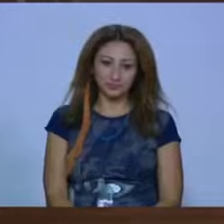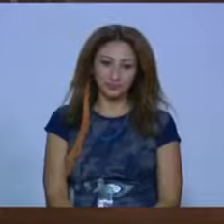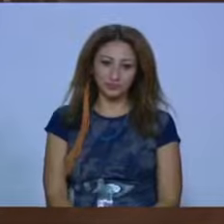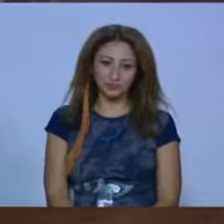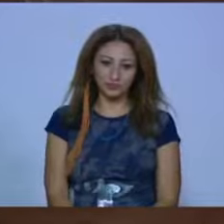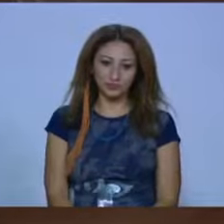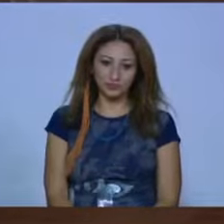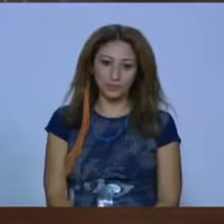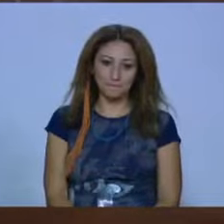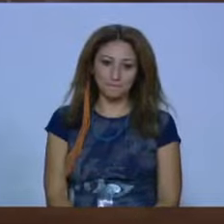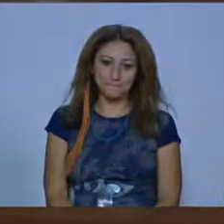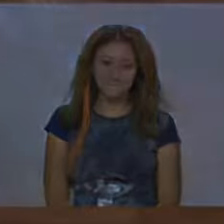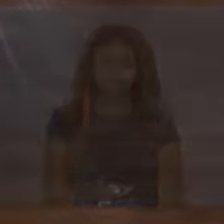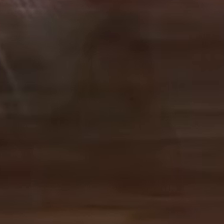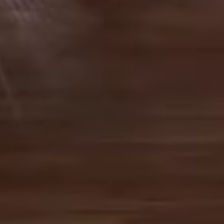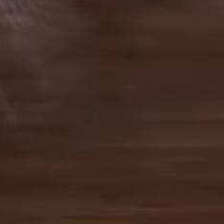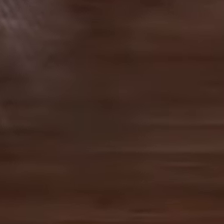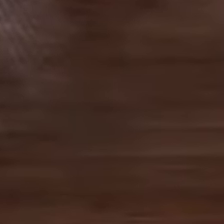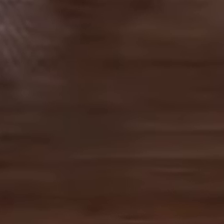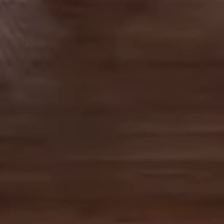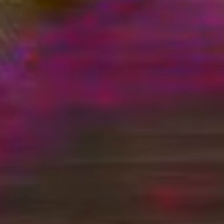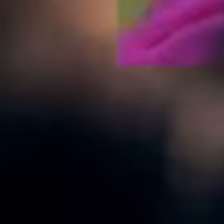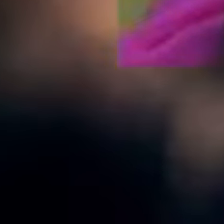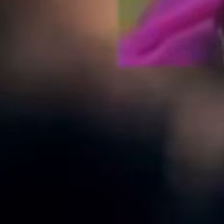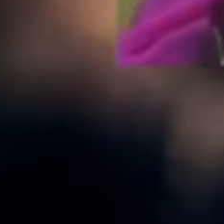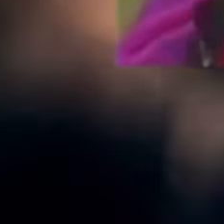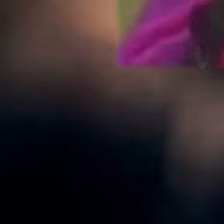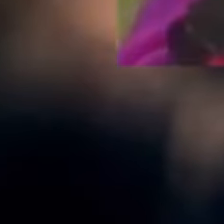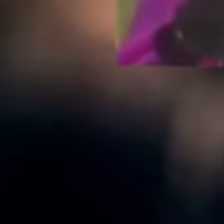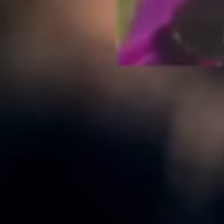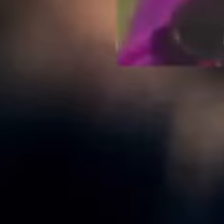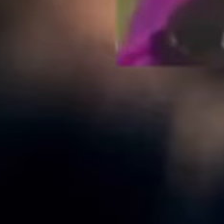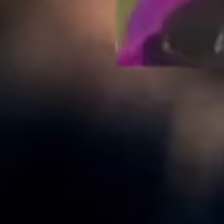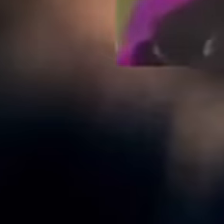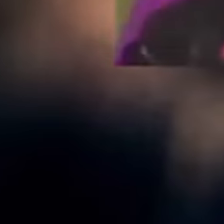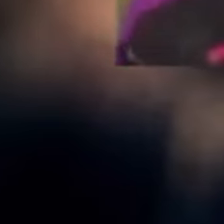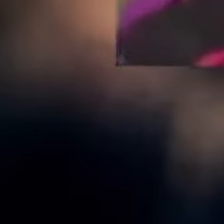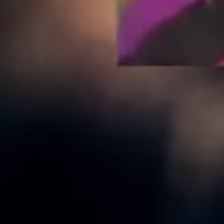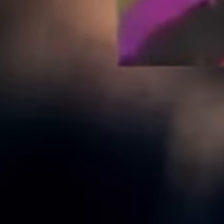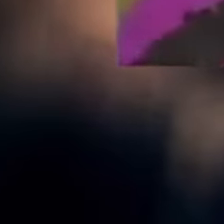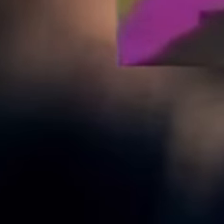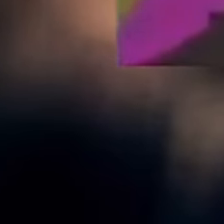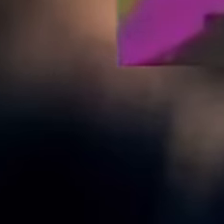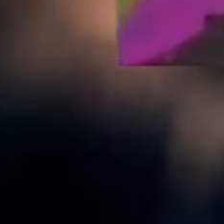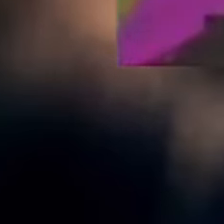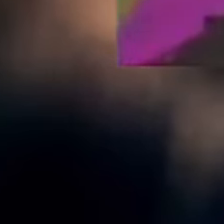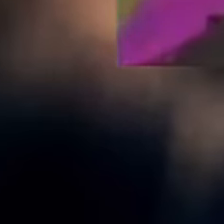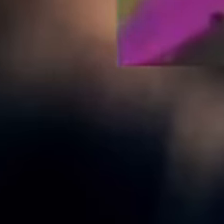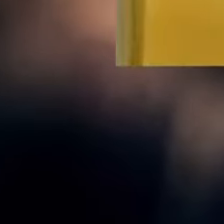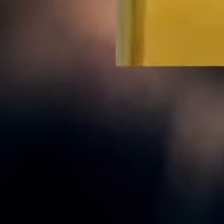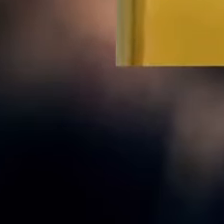انت يا بنتي هناء يا دي المصيبه، قطع قلبي من الصبح. بنتي هناء يا بنتي هناء.